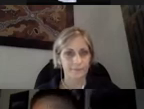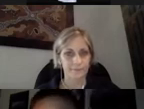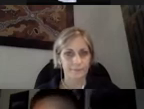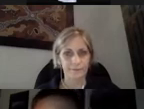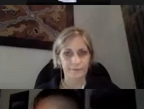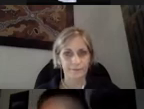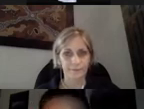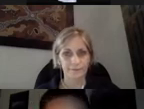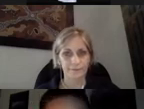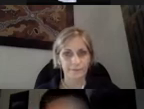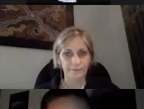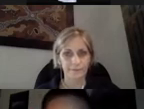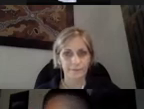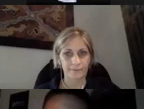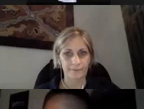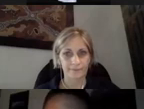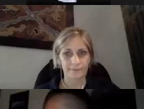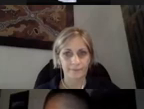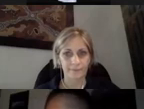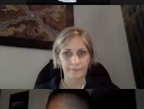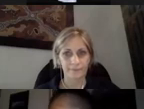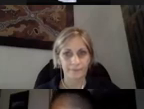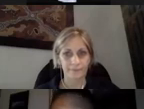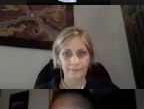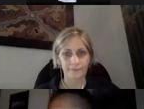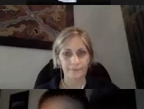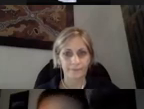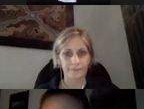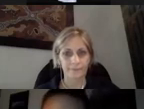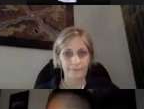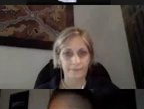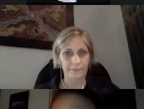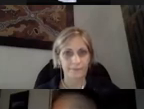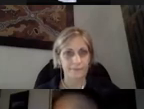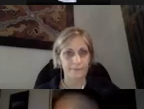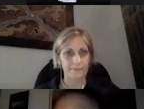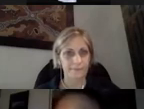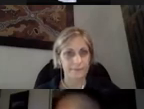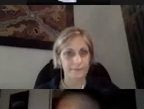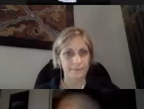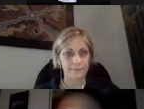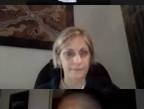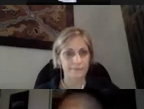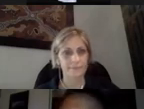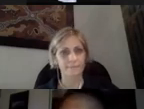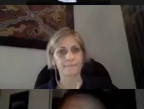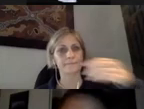comunicato, come l'istituzione hanno comunicato la crisi pandemica, o come stanno comunicando la crisi pandemica, per farne tesoro